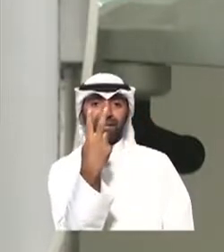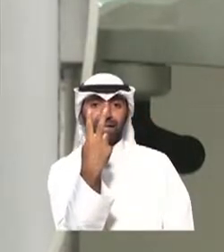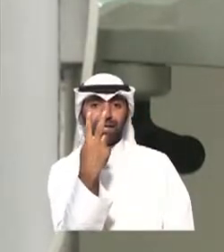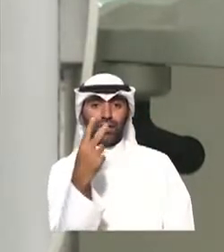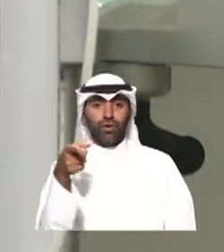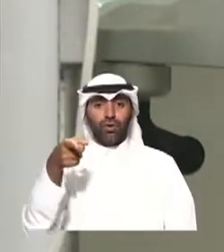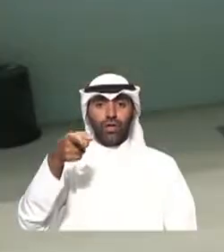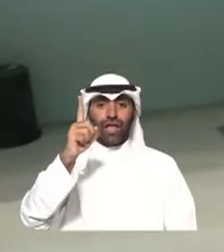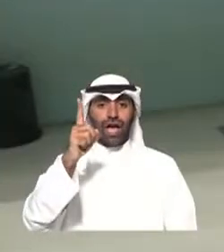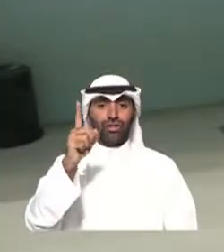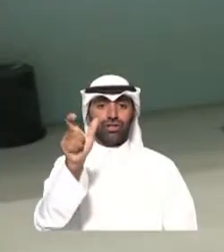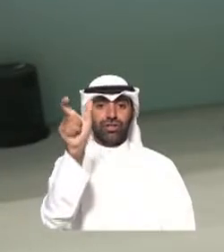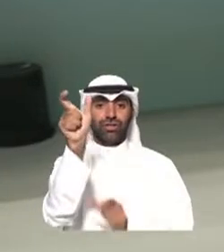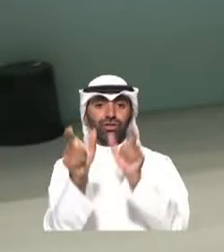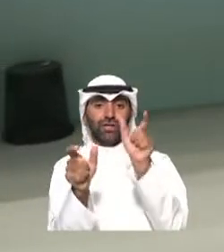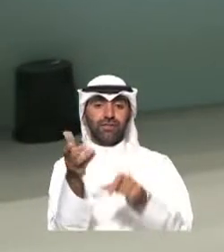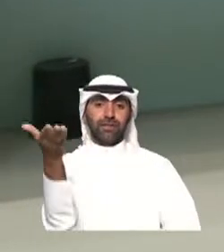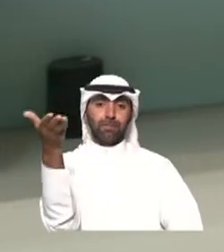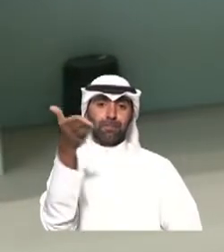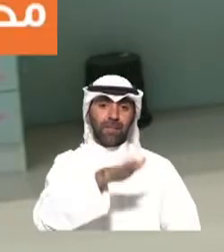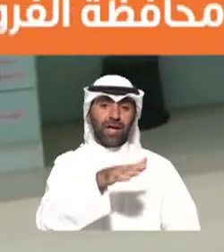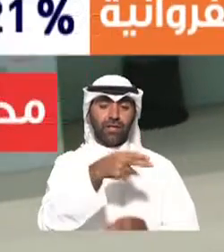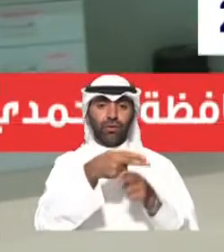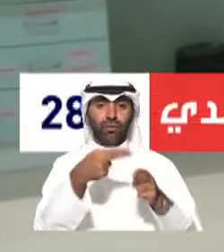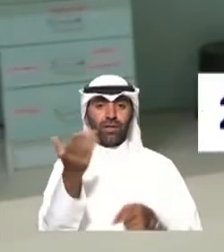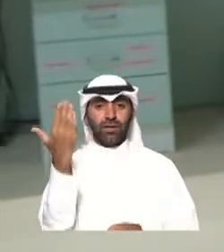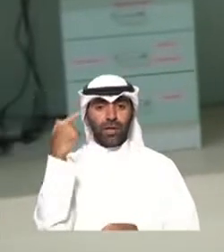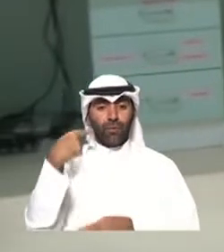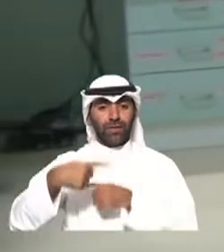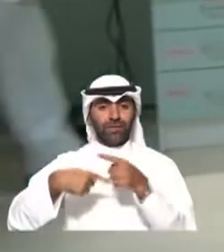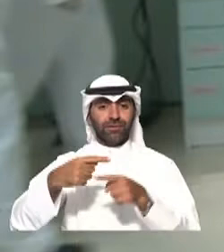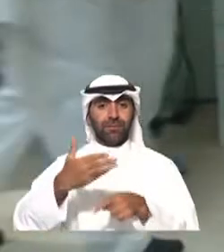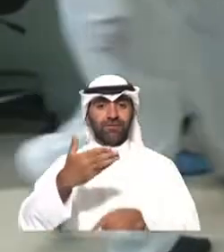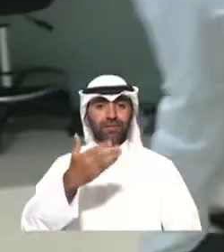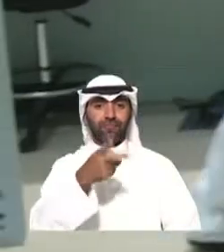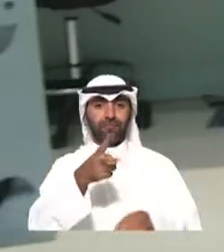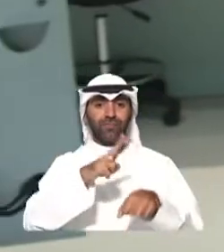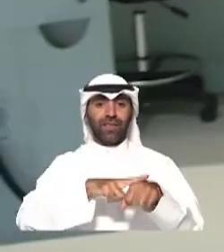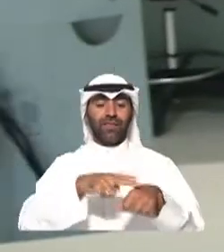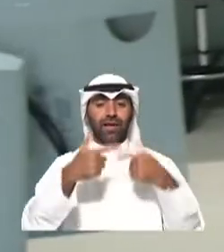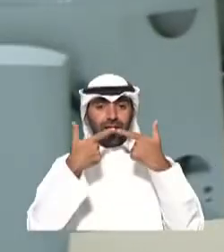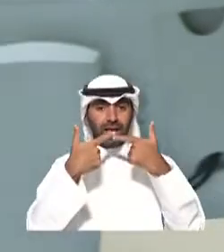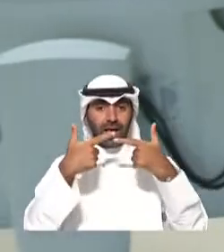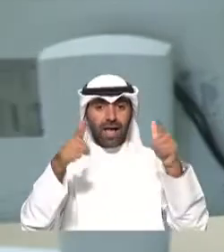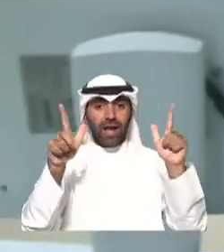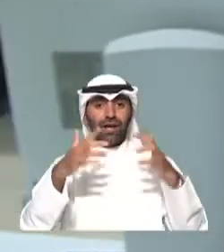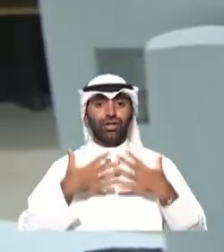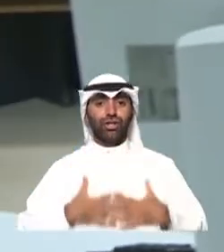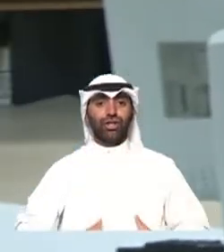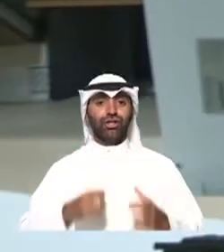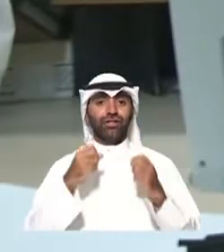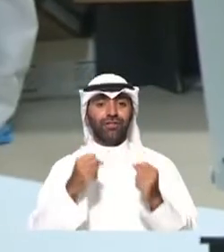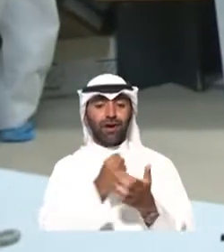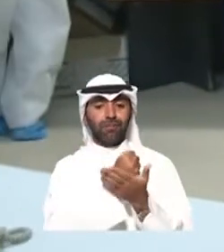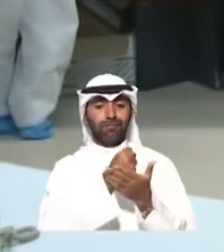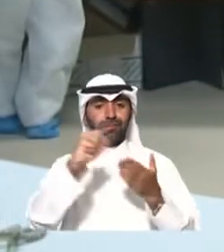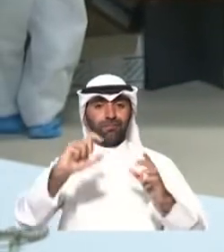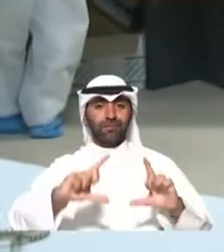2211 حالة وفاة بسبب مرض كوفيد 19. كما أعلنت الوزارة عن شفاء